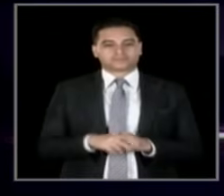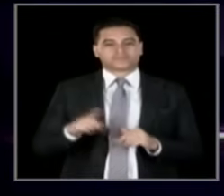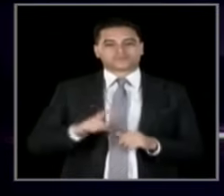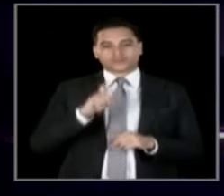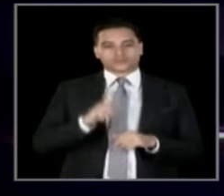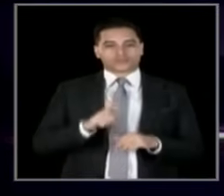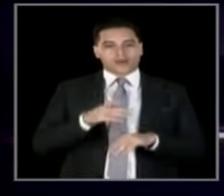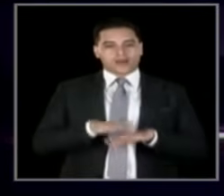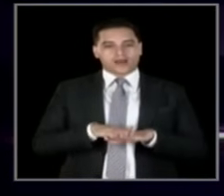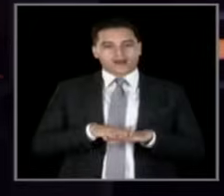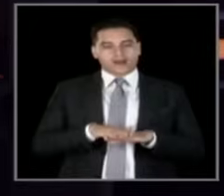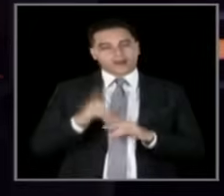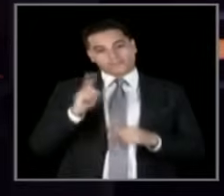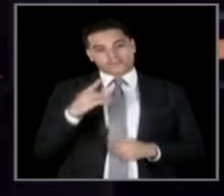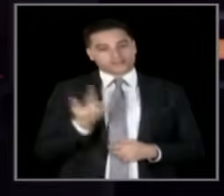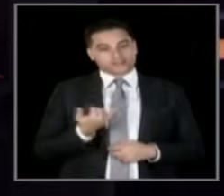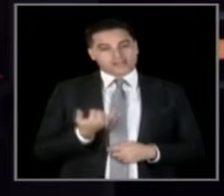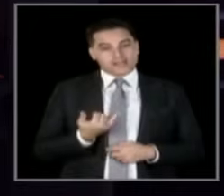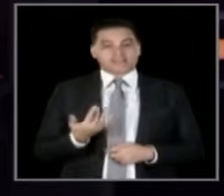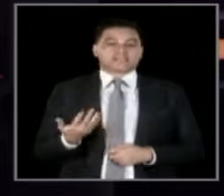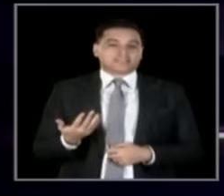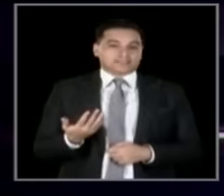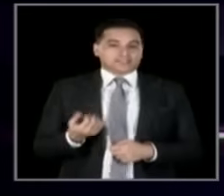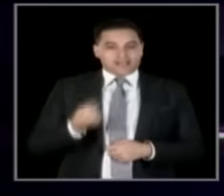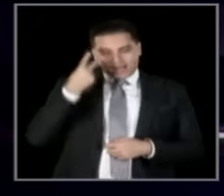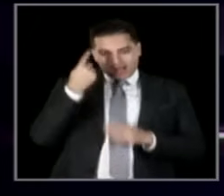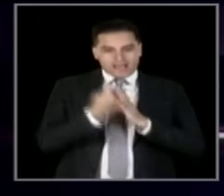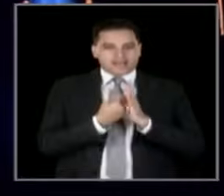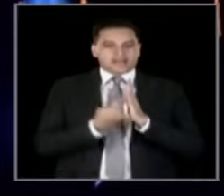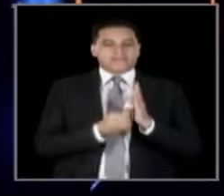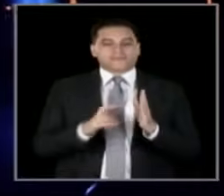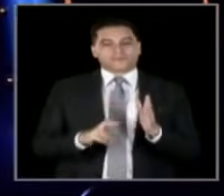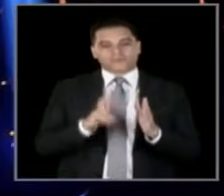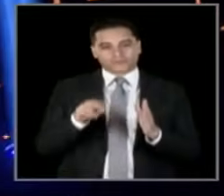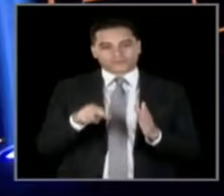سؤال مش سهل أدب والسؤال هو